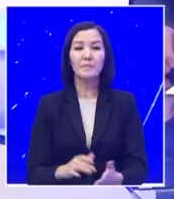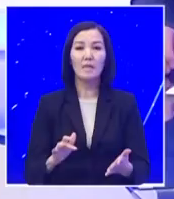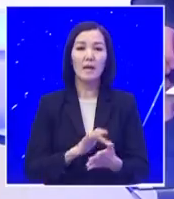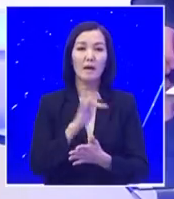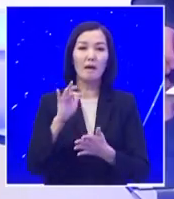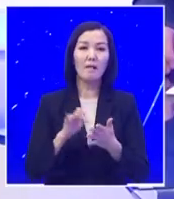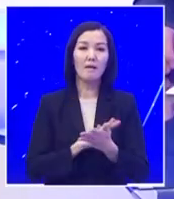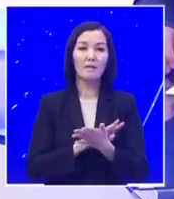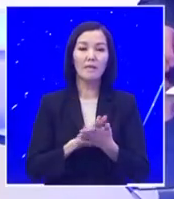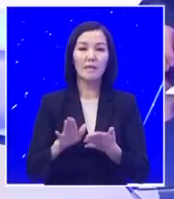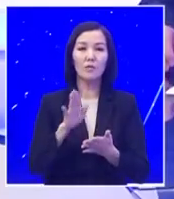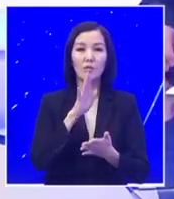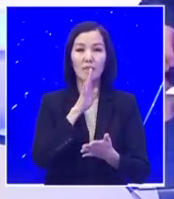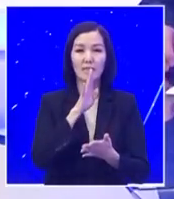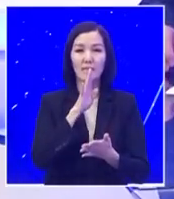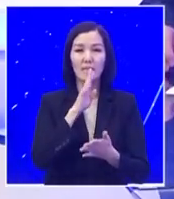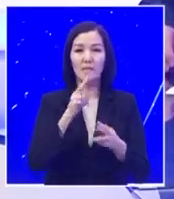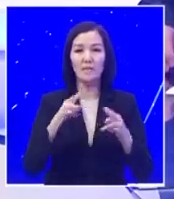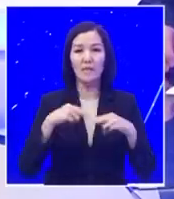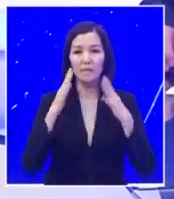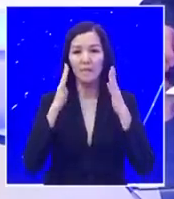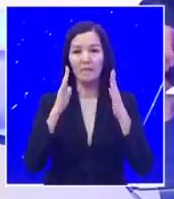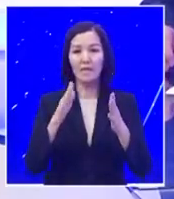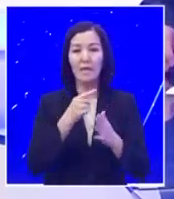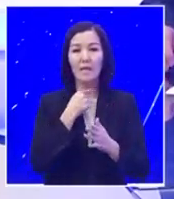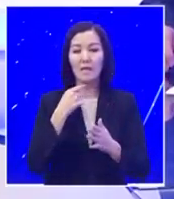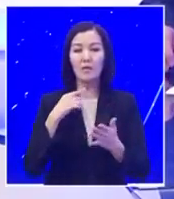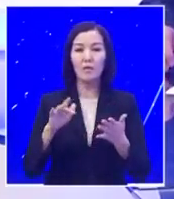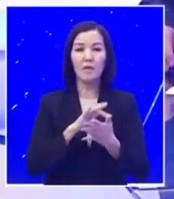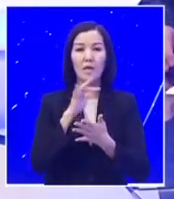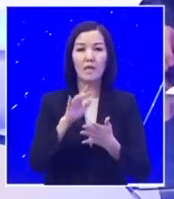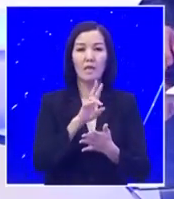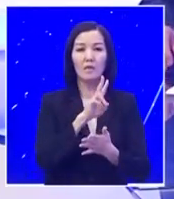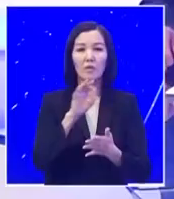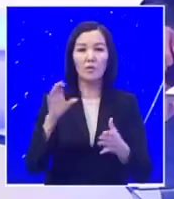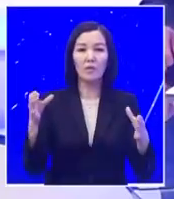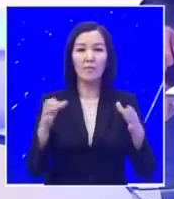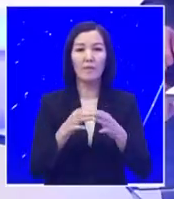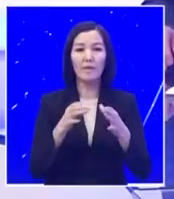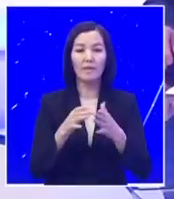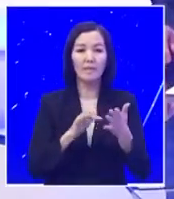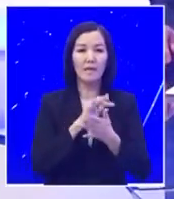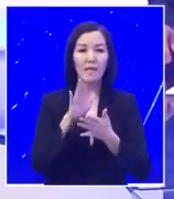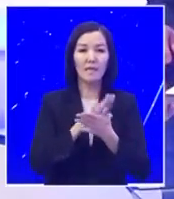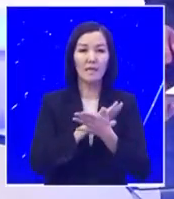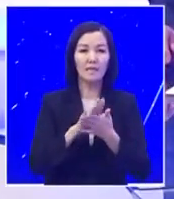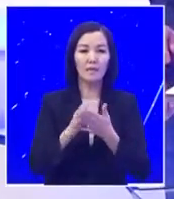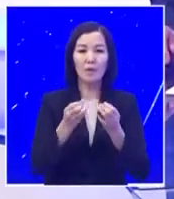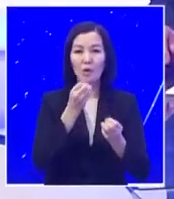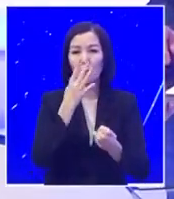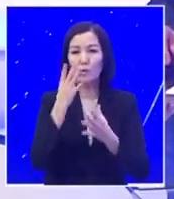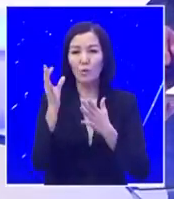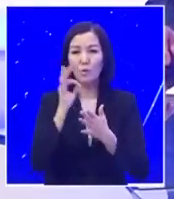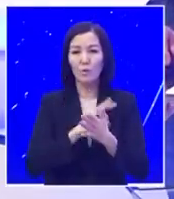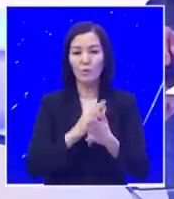Қала тазартушы қыз-келіншектерде назардан тыс қалмады. Талдықорған қалалық Нұр Отан партиясының мүшелері шаһарымыздың тазарып, гүлденуіне